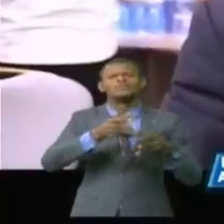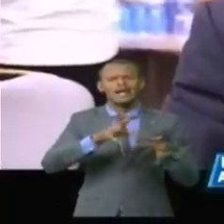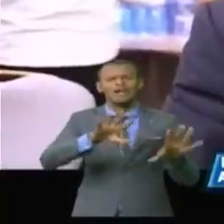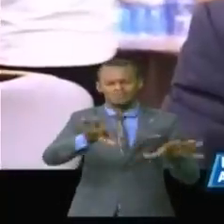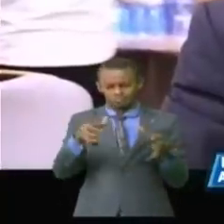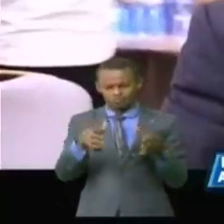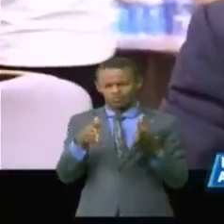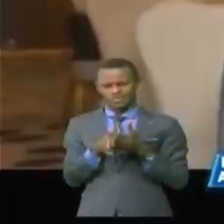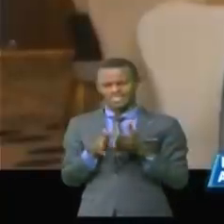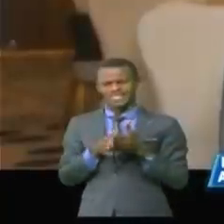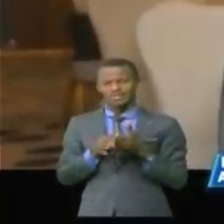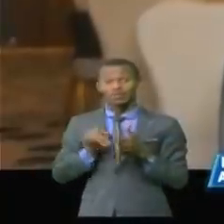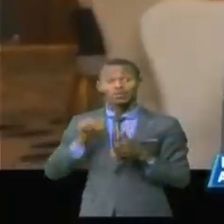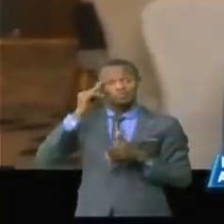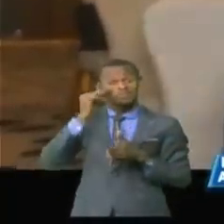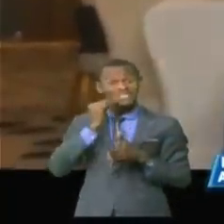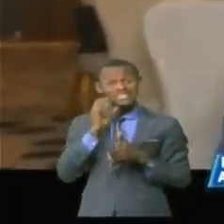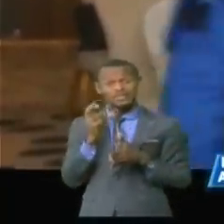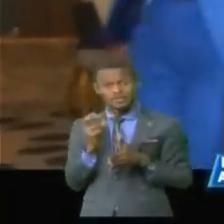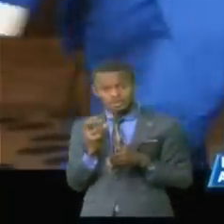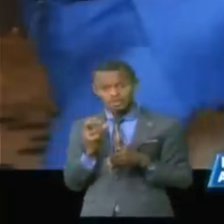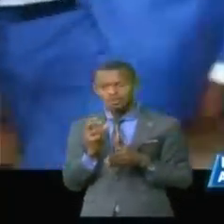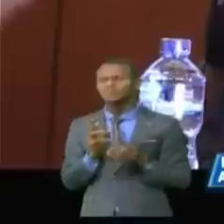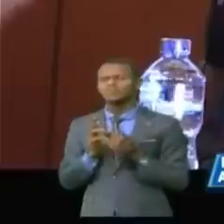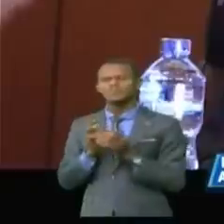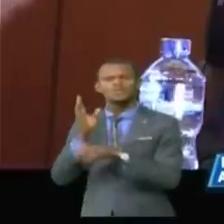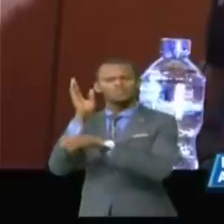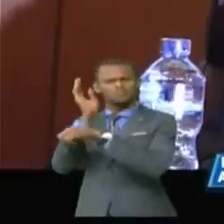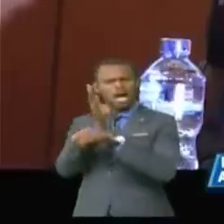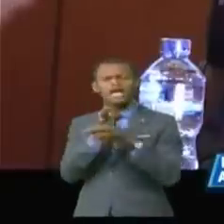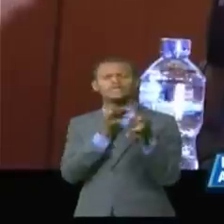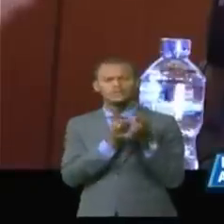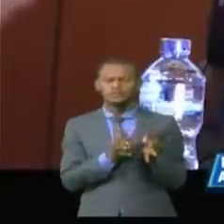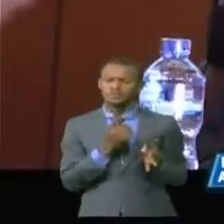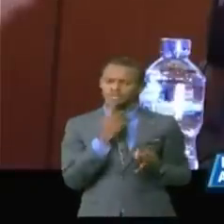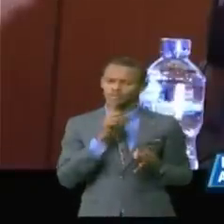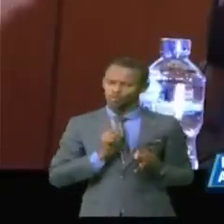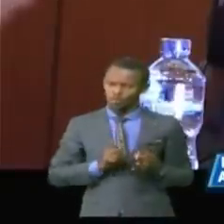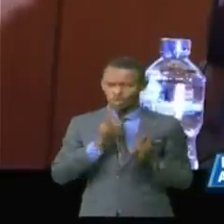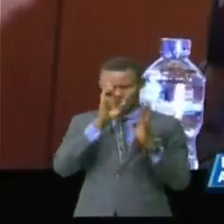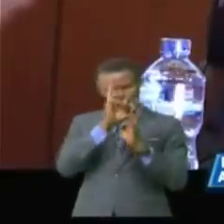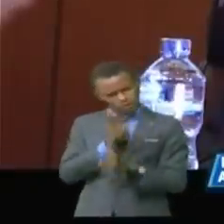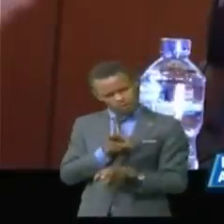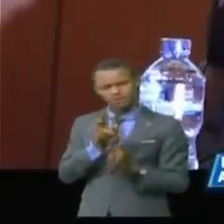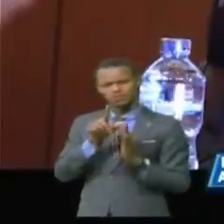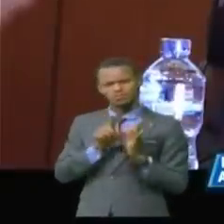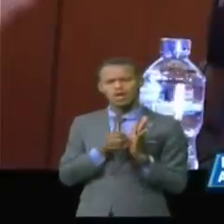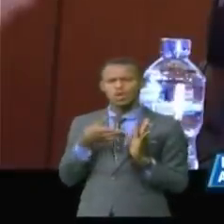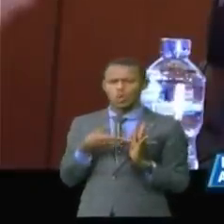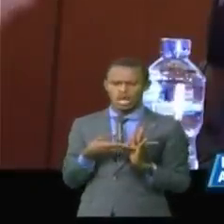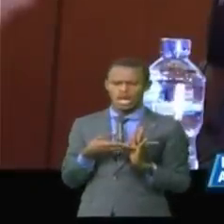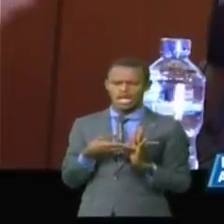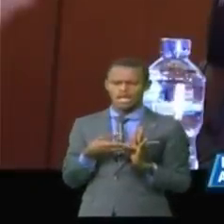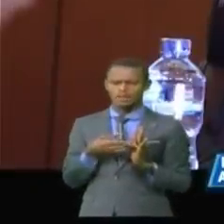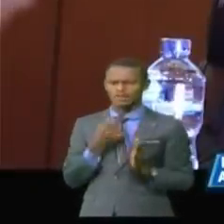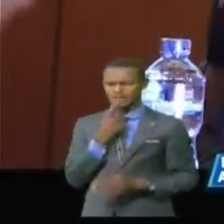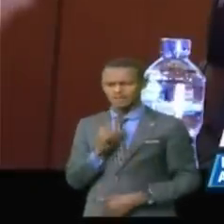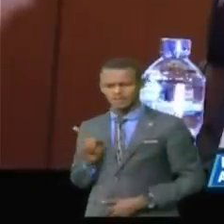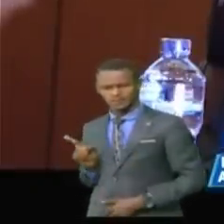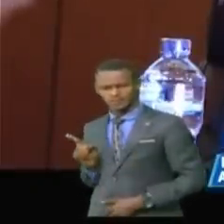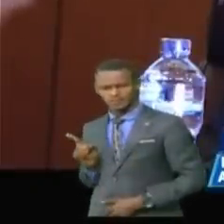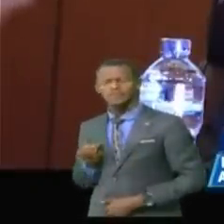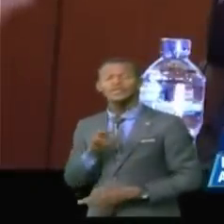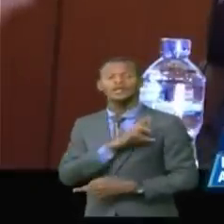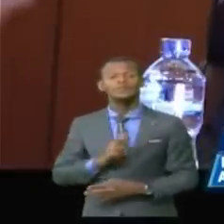6 outils des mécanismes de certification. La République démocratique du Congo, en ce jour, est le seul membre